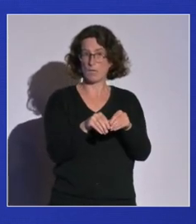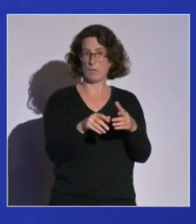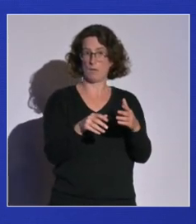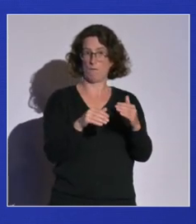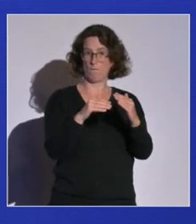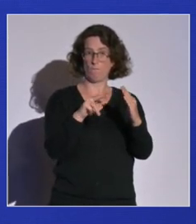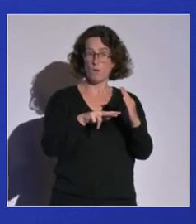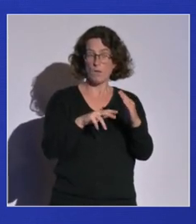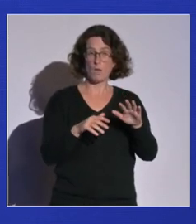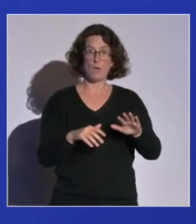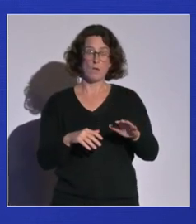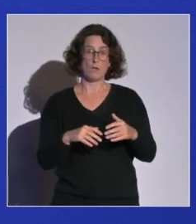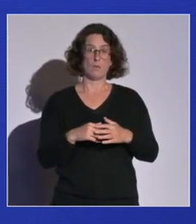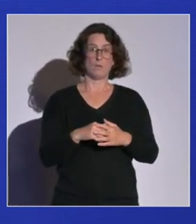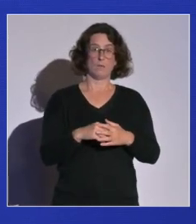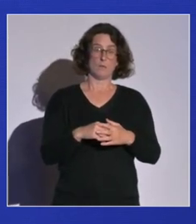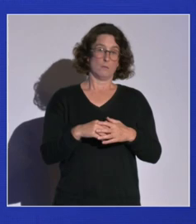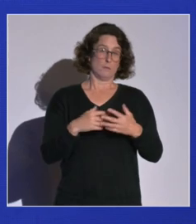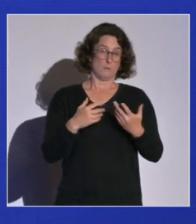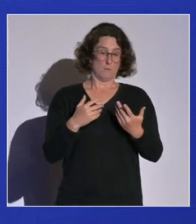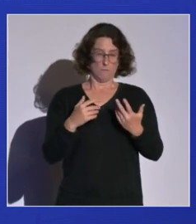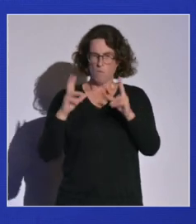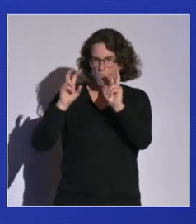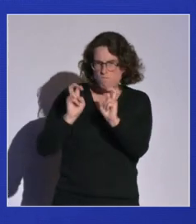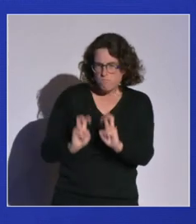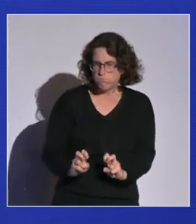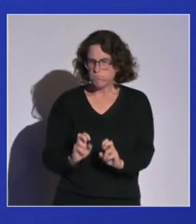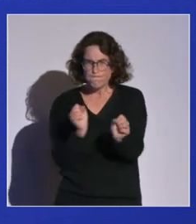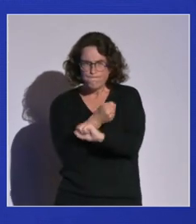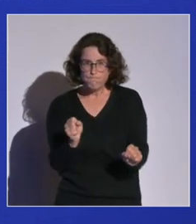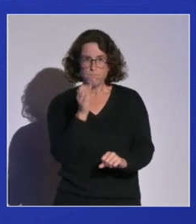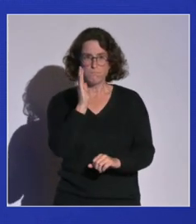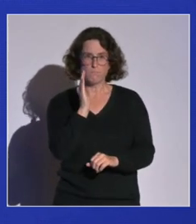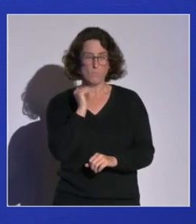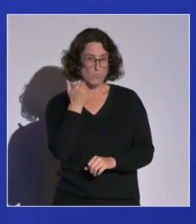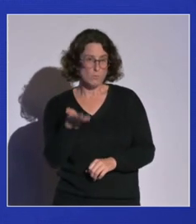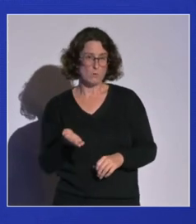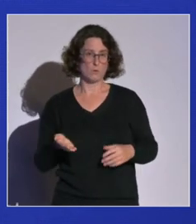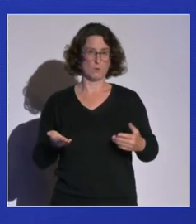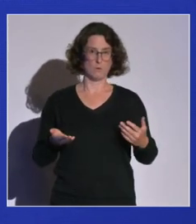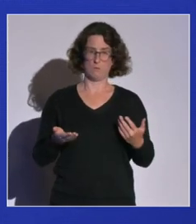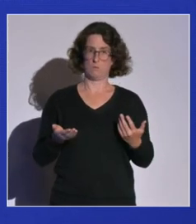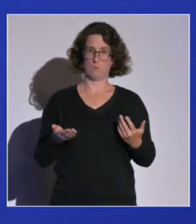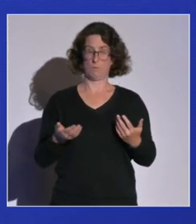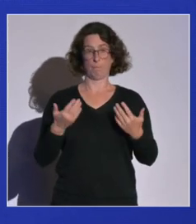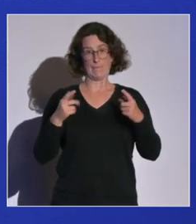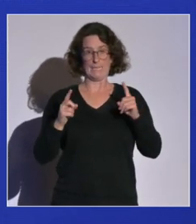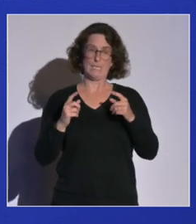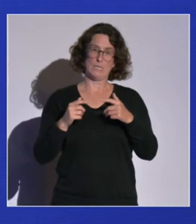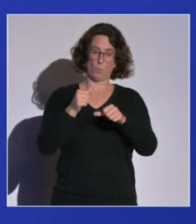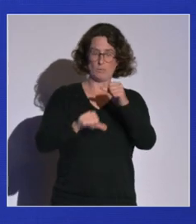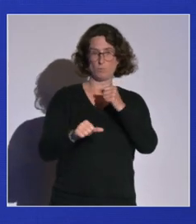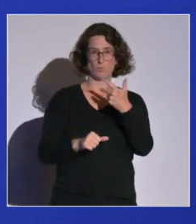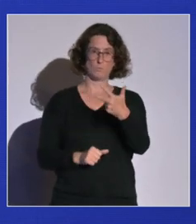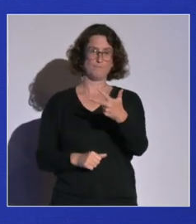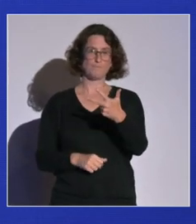aucune ne nécessite des recherches fantastiques, mais ça nécessite trois conditions. Donc,